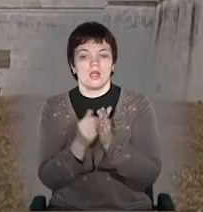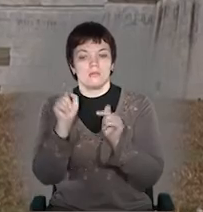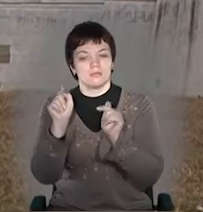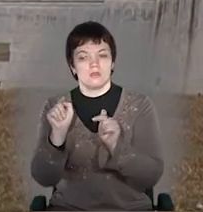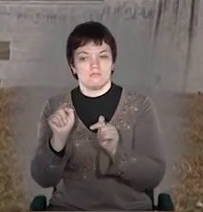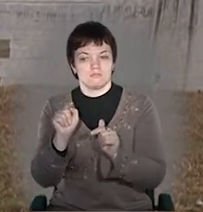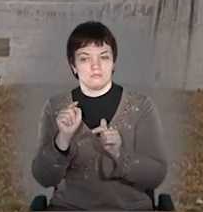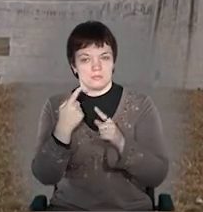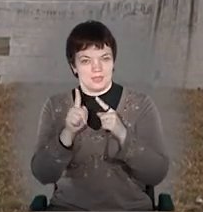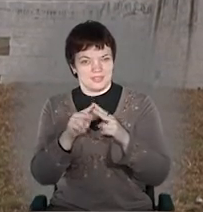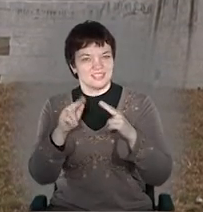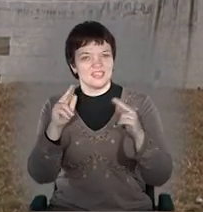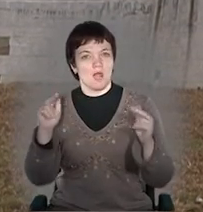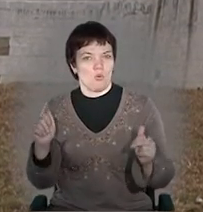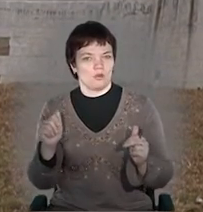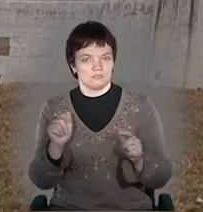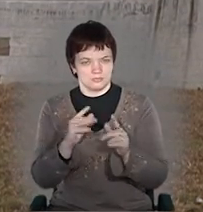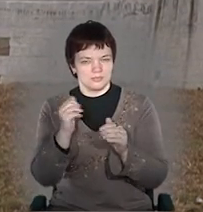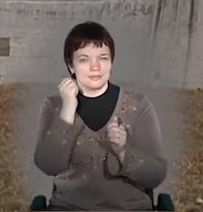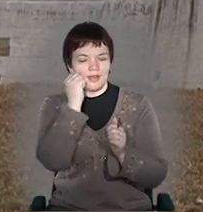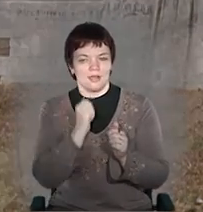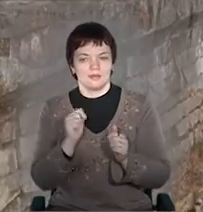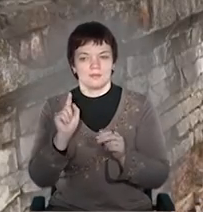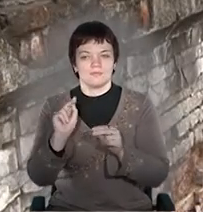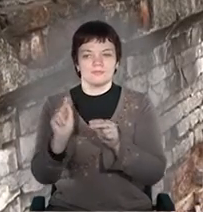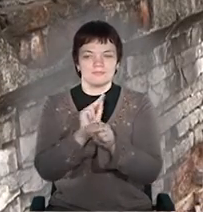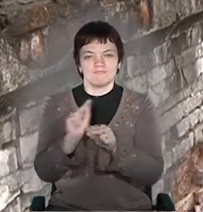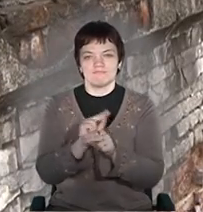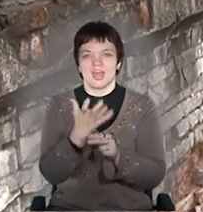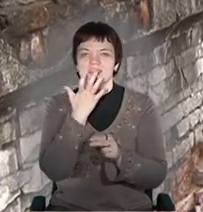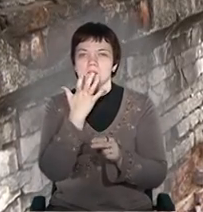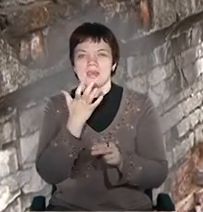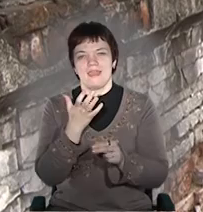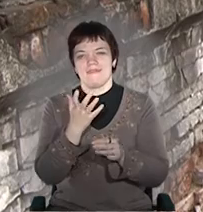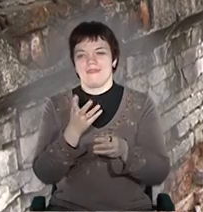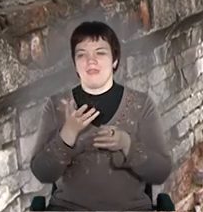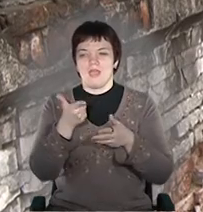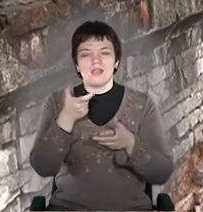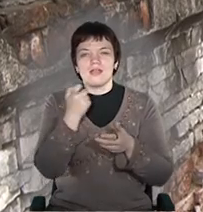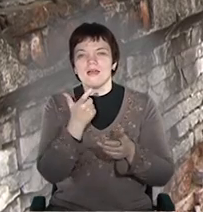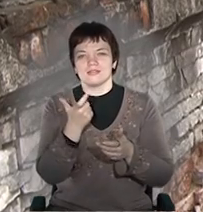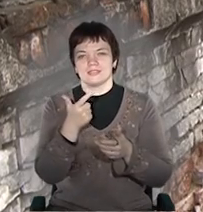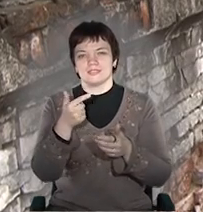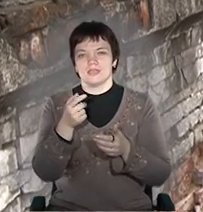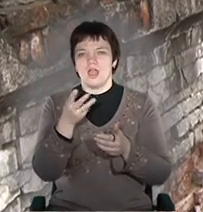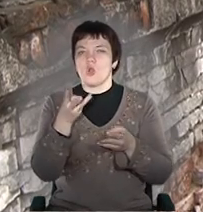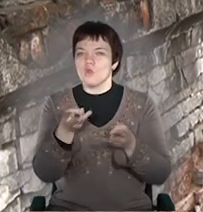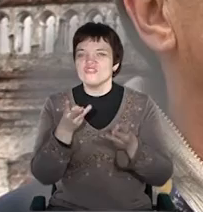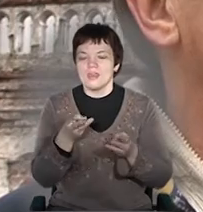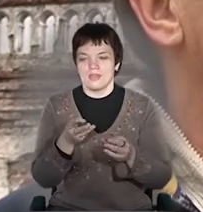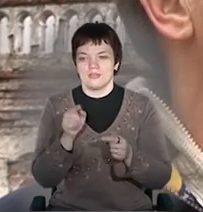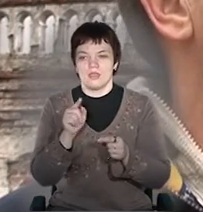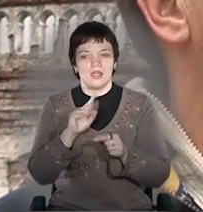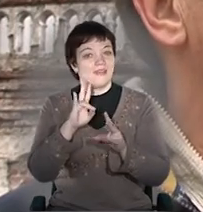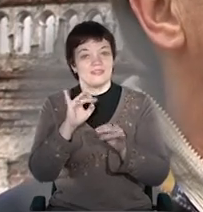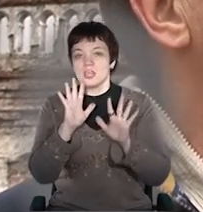этом замке. 820 тысяч сделано и котельные, и подведен газ, и не только для